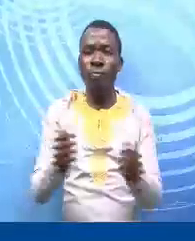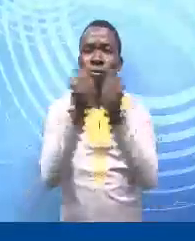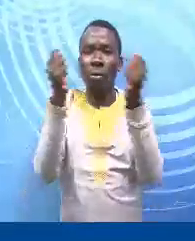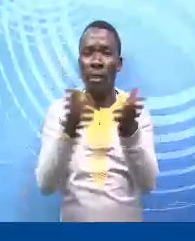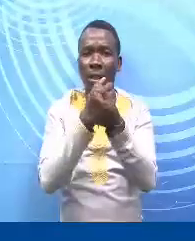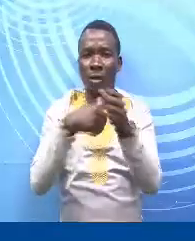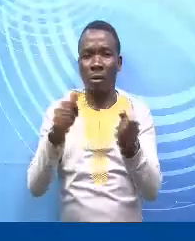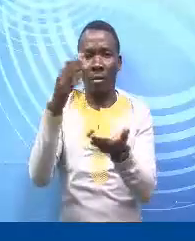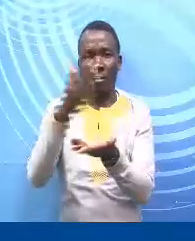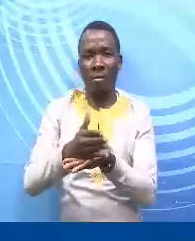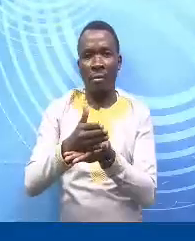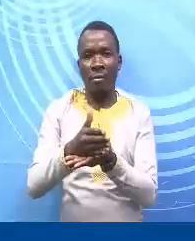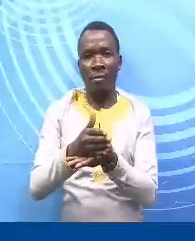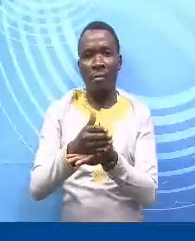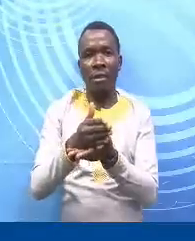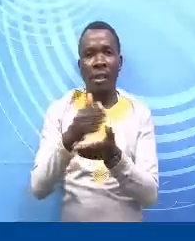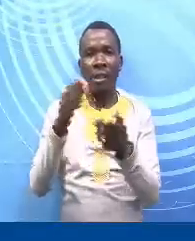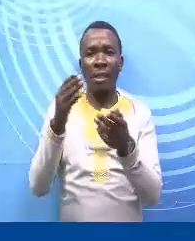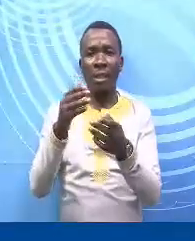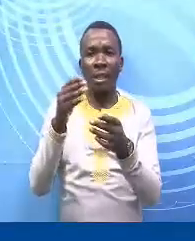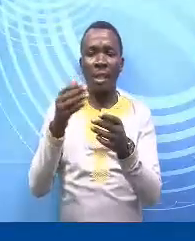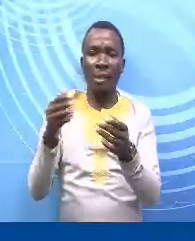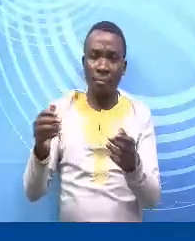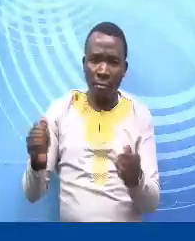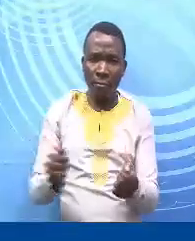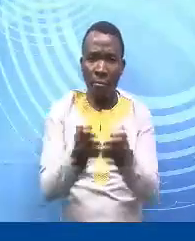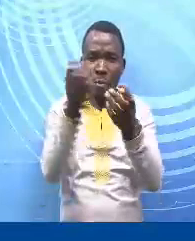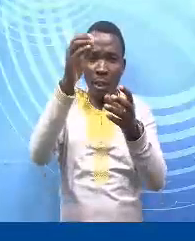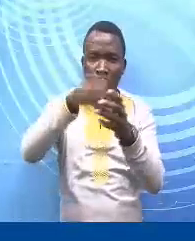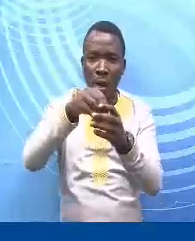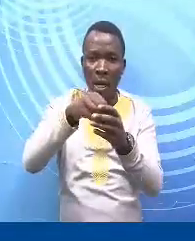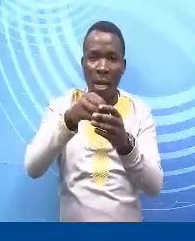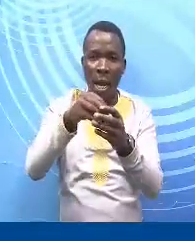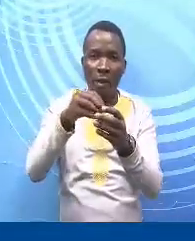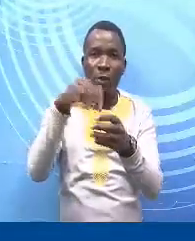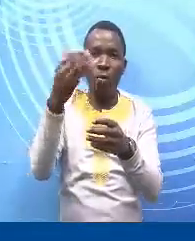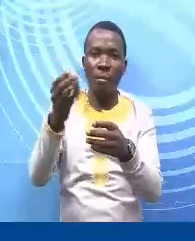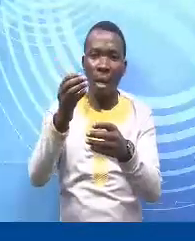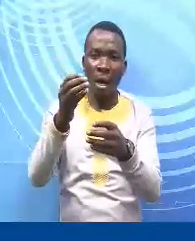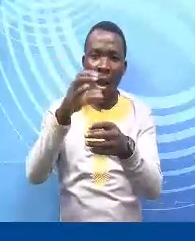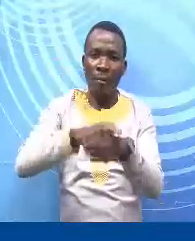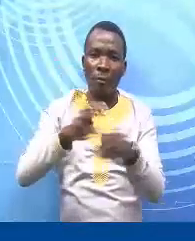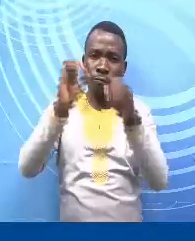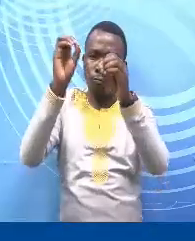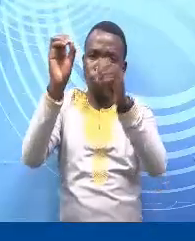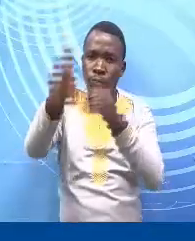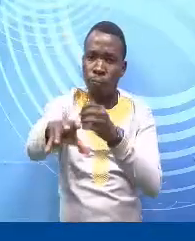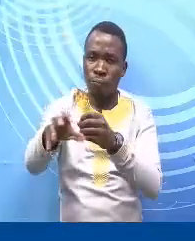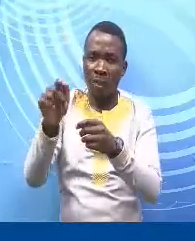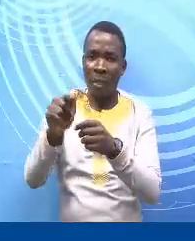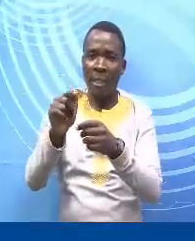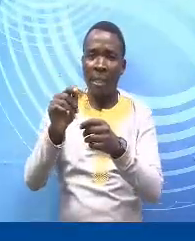guhagarara. Ipine imwe ikozemo ikubisemo hano, iyo hariya itumure kure mujugunya ari hejuru. Yadakubitamo hano